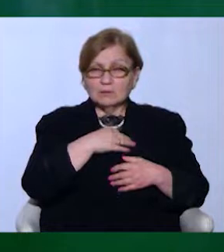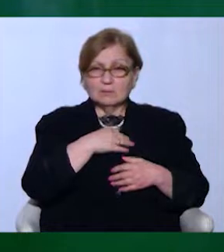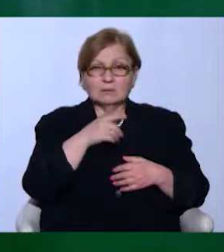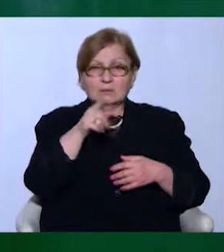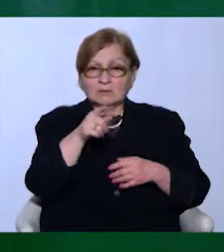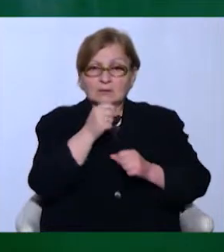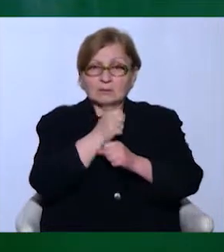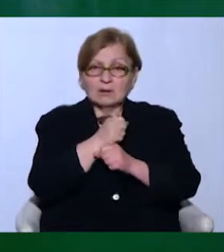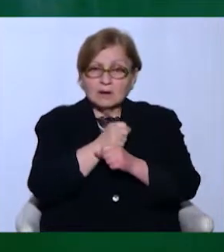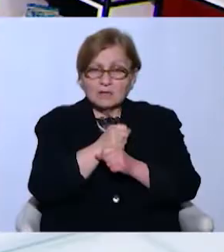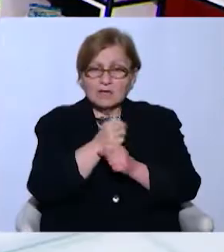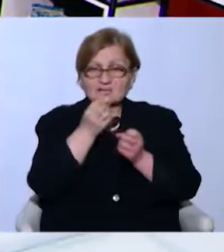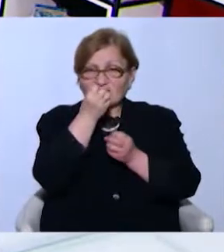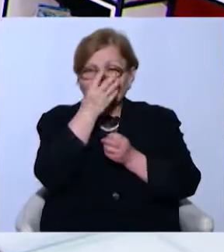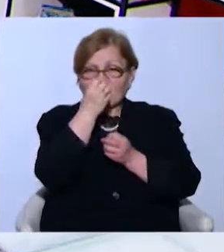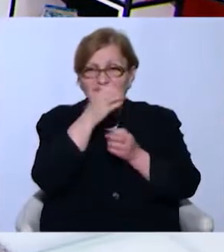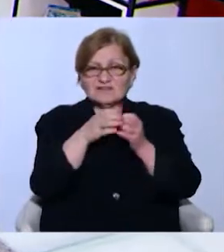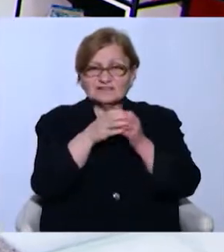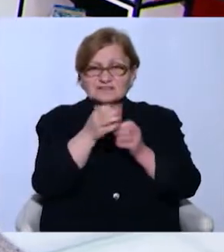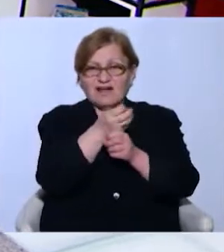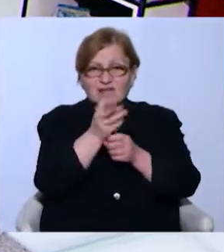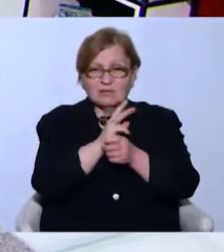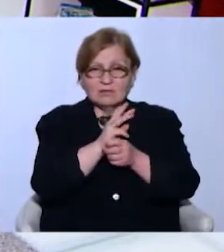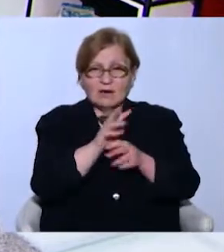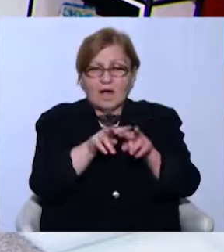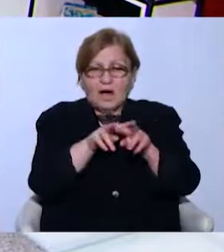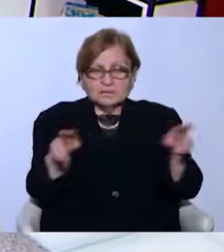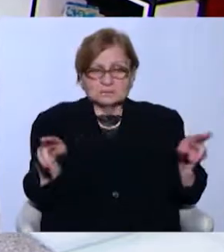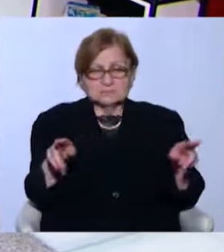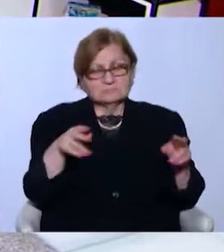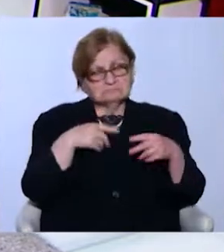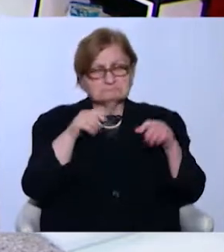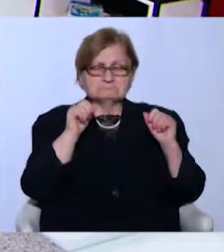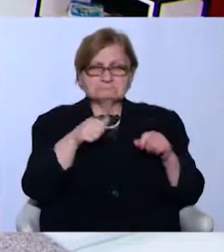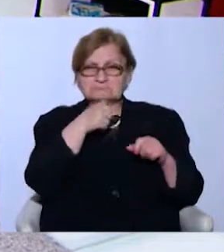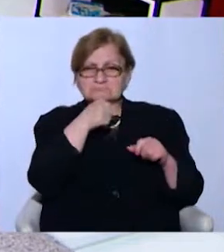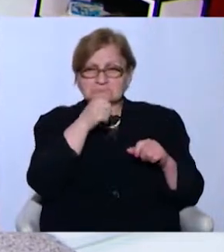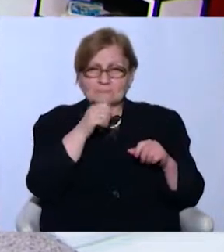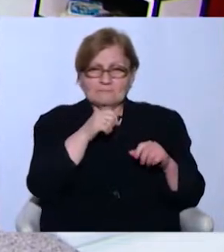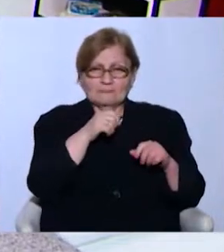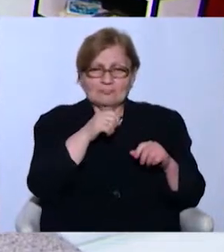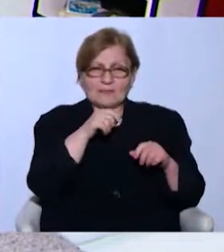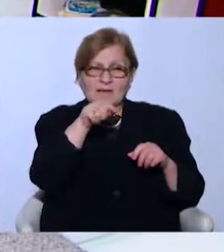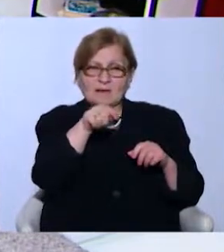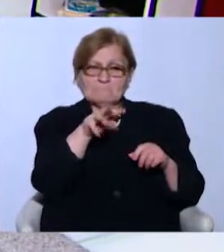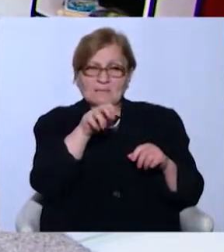გააკეთე უნდა თაიგული, რომ ერთნაირი თაიგულები იყოს. მაე შეიძლება ესე გამეკეთებინა. აგერ იყოს